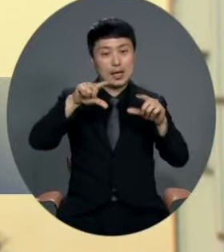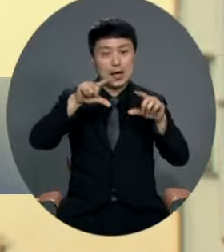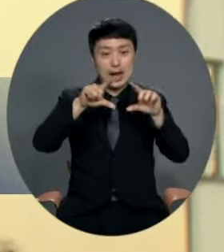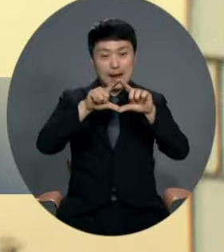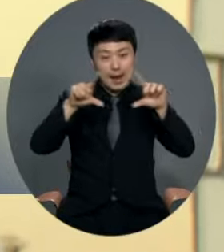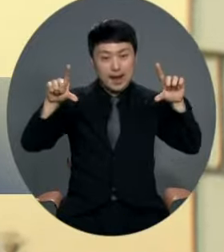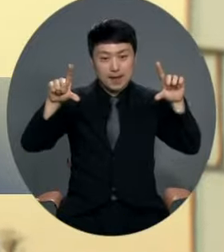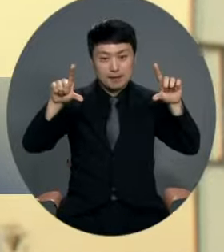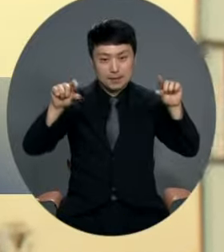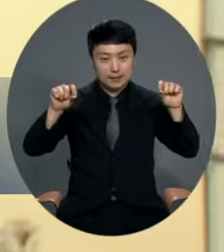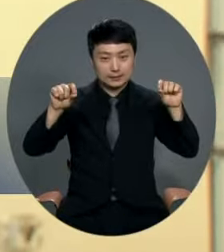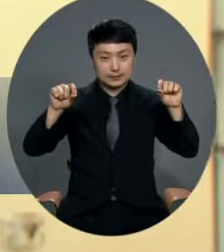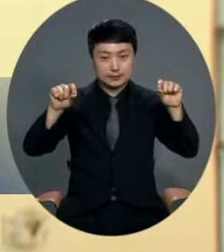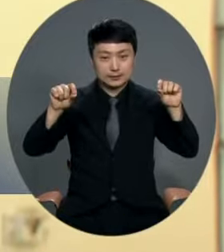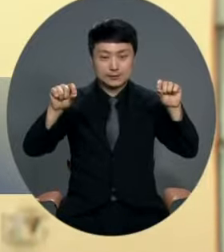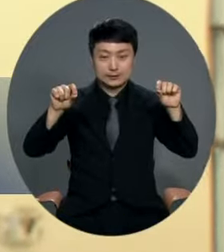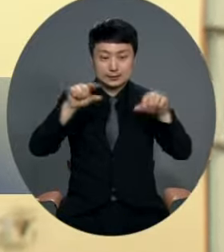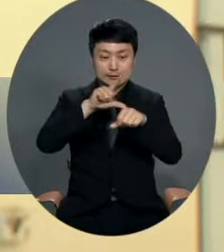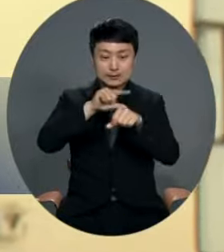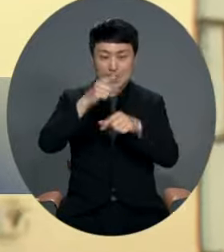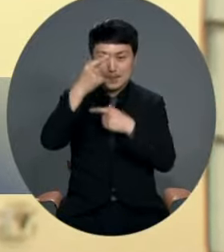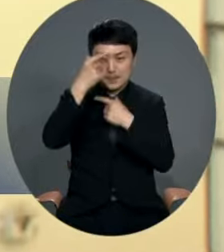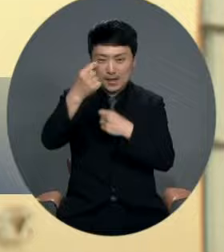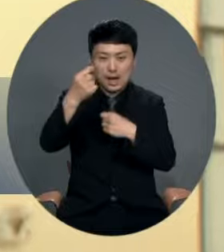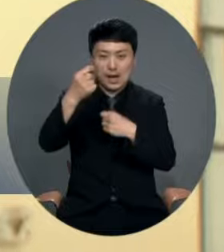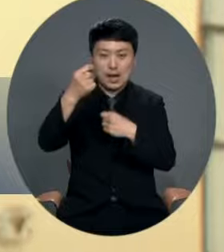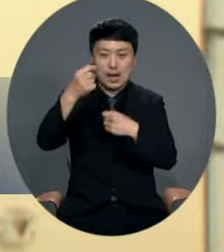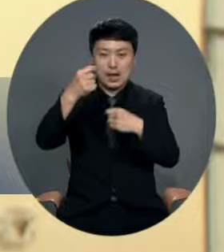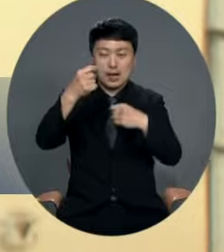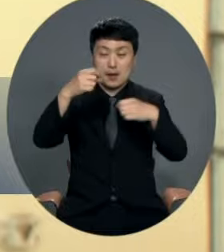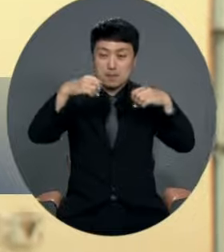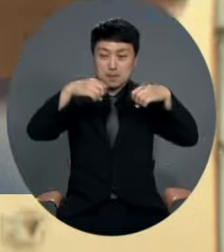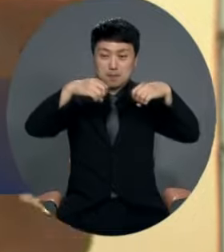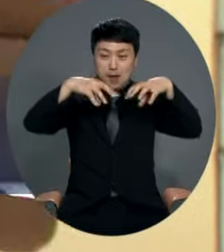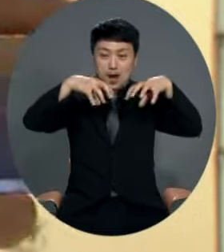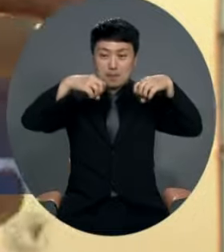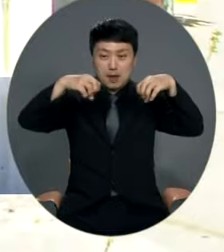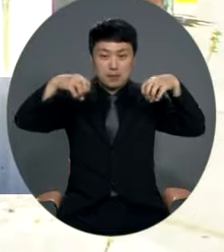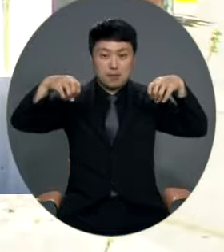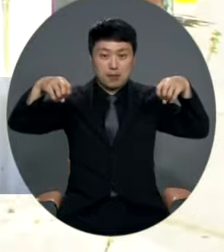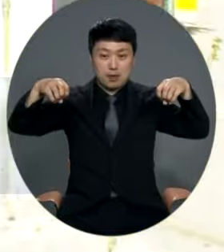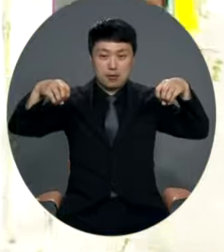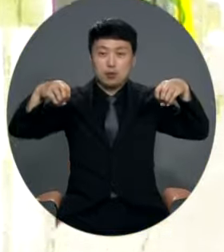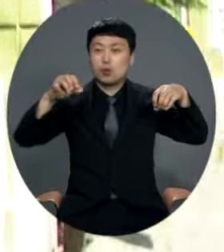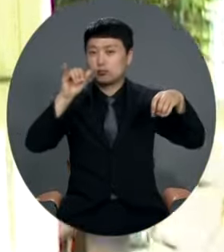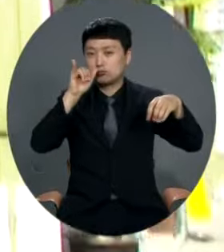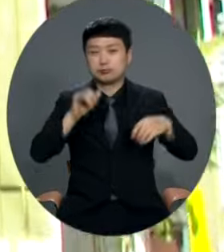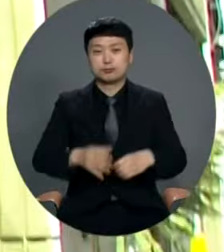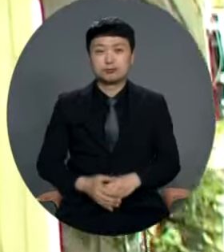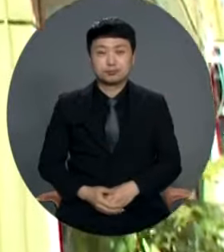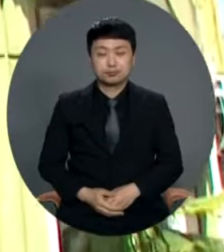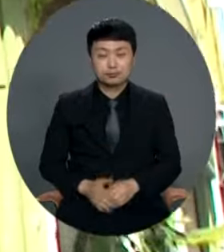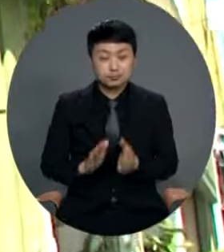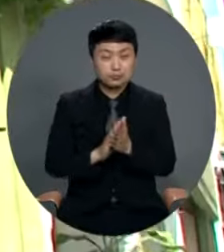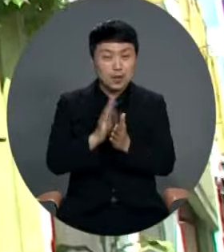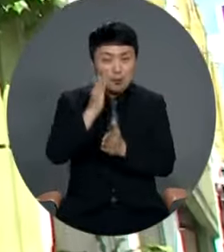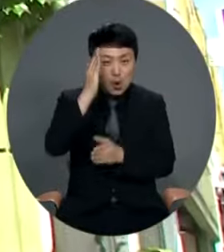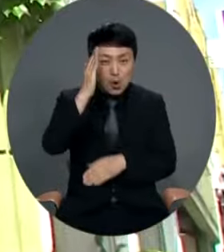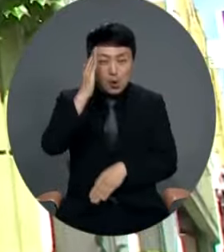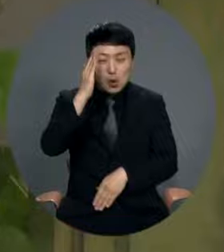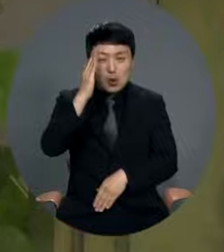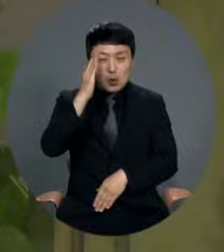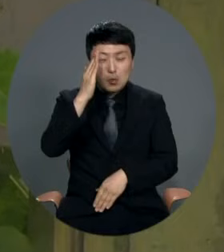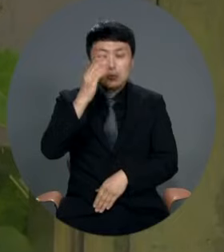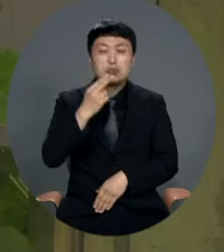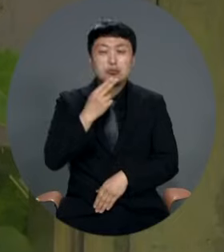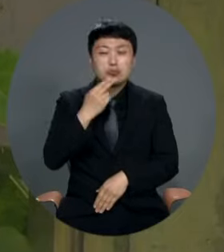시간이 세팅된 시간에 간판이 자동 온되고. 화려하지도 않고 거대하지도